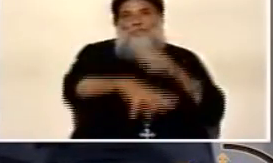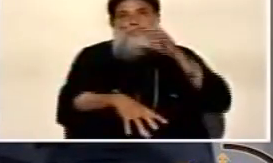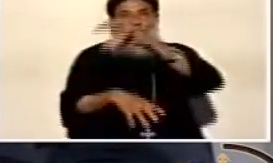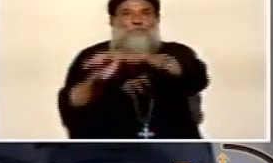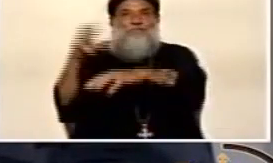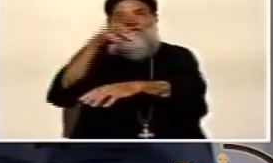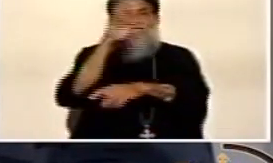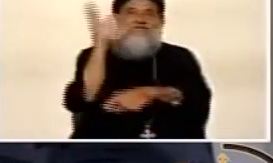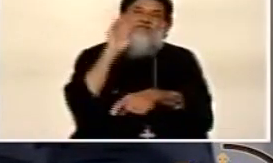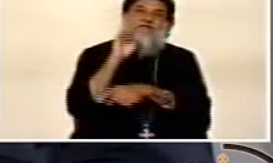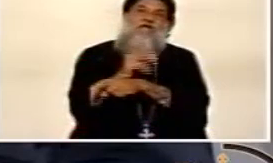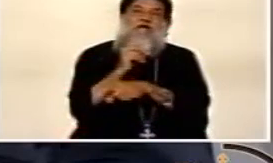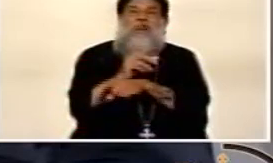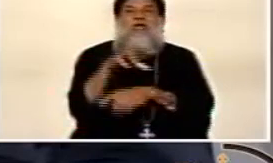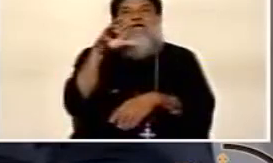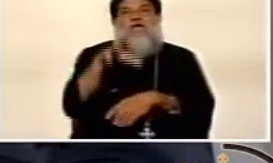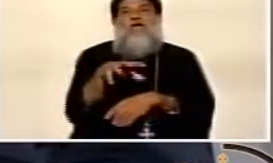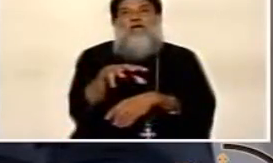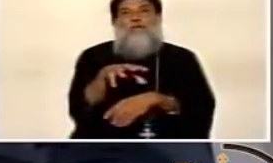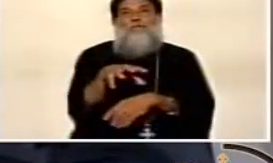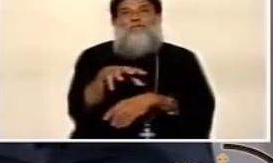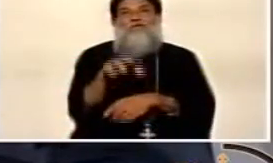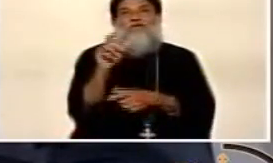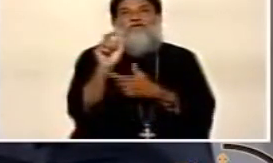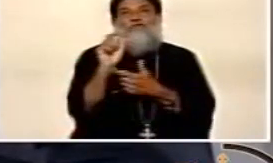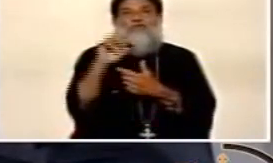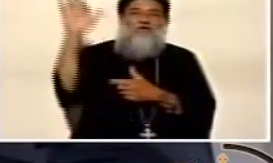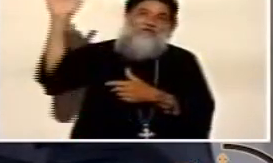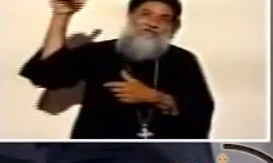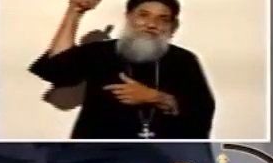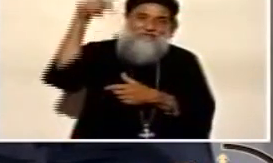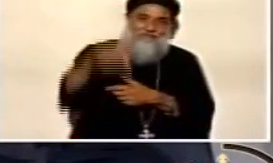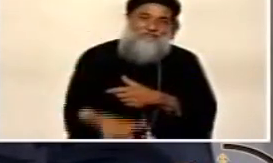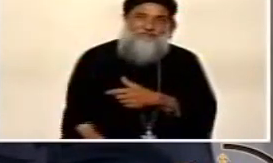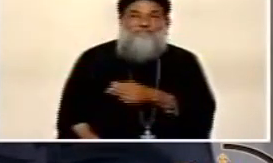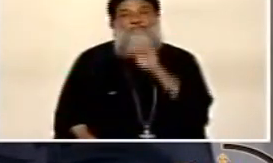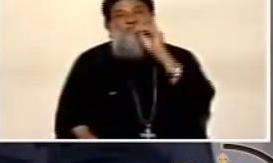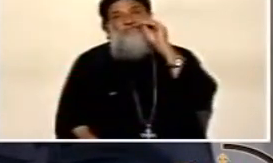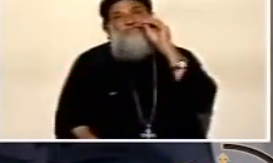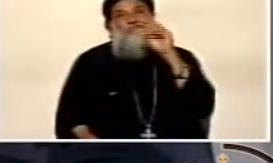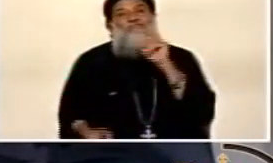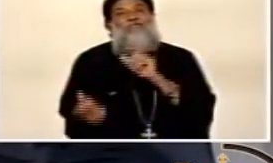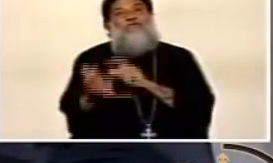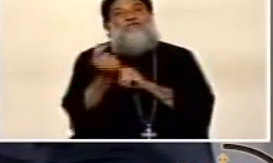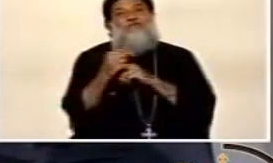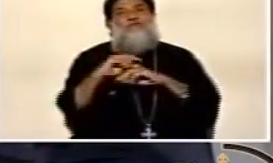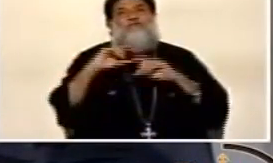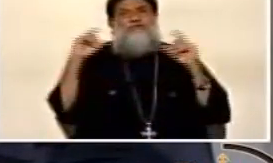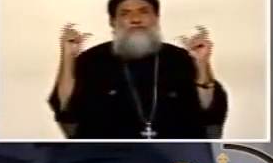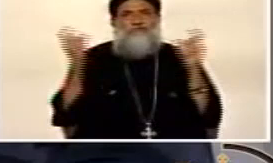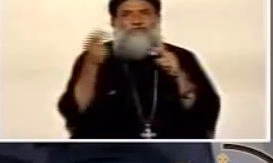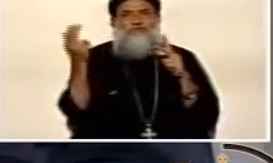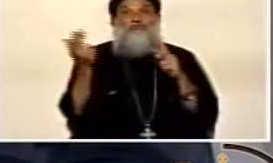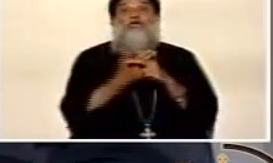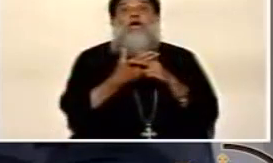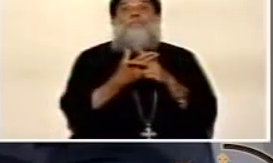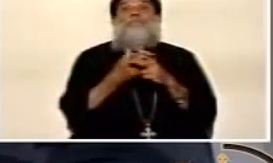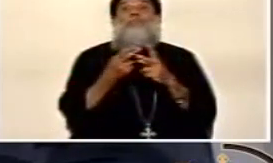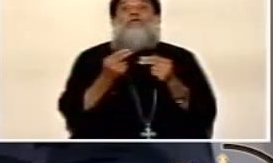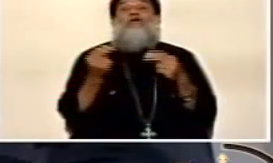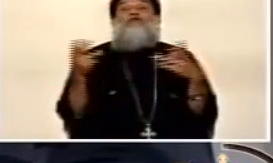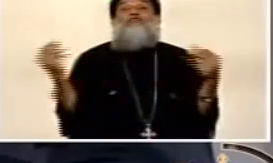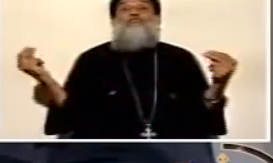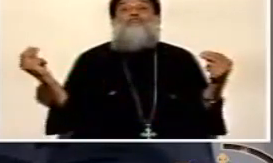وموضع حيث كان هو مزمعا أن يأتي، فقال لهم: إن الحصاد كثير ولكن